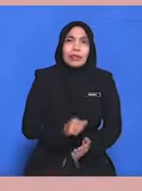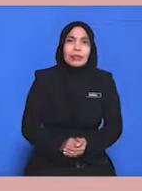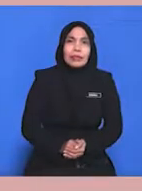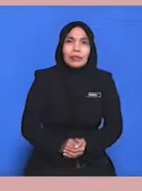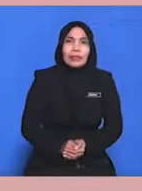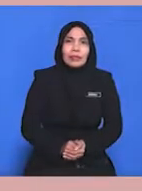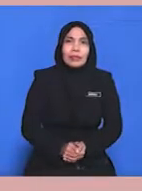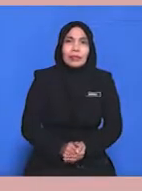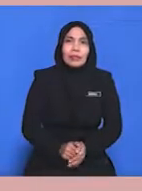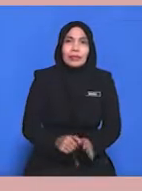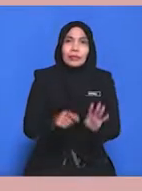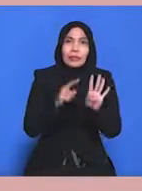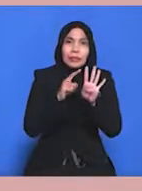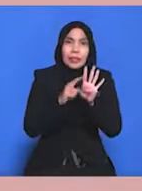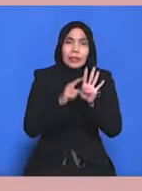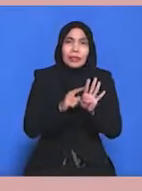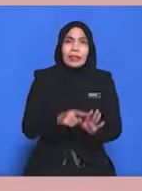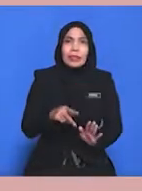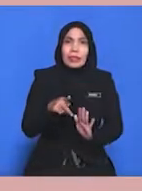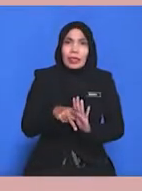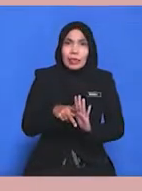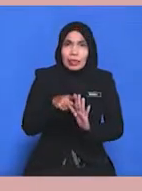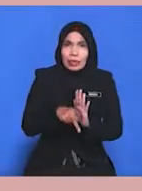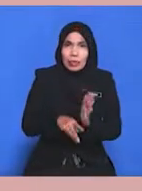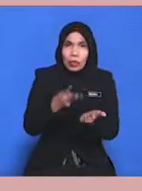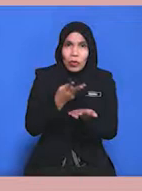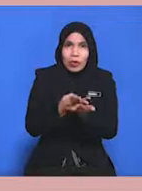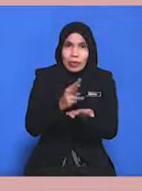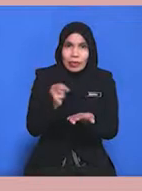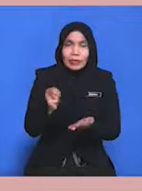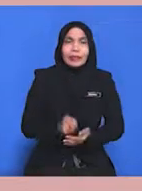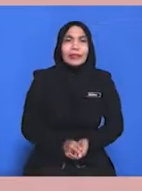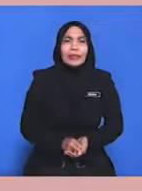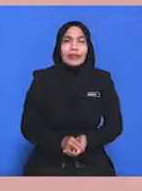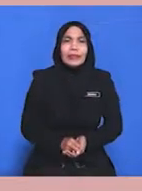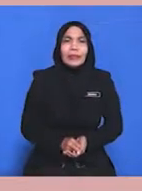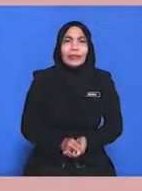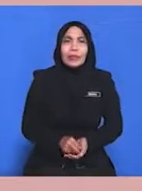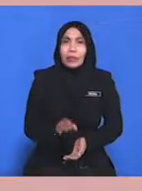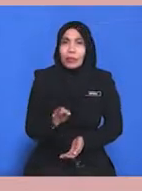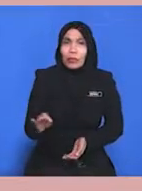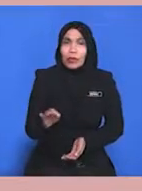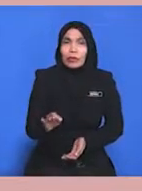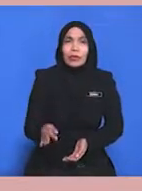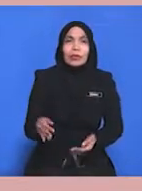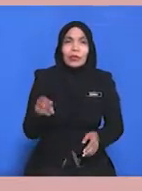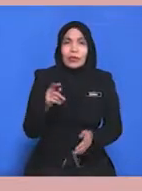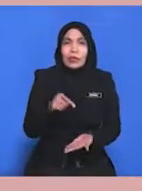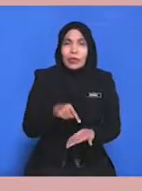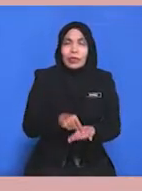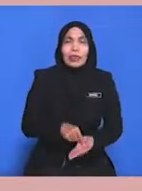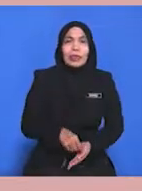Kewangan. Sebenarnya, faktor kewangan ini adalah yang pertama sekali yang perlu dipertimbangkan